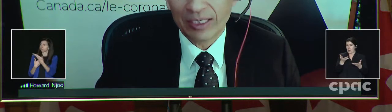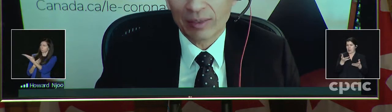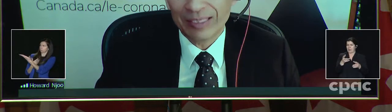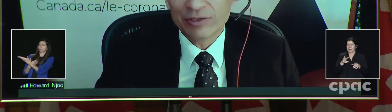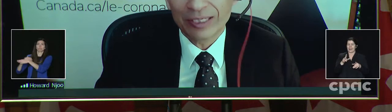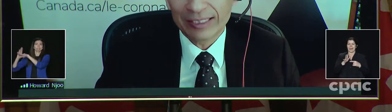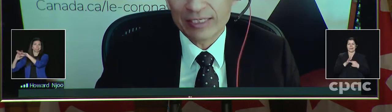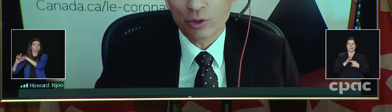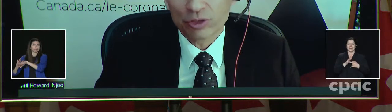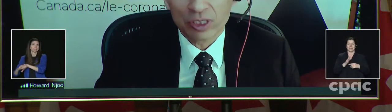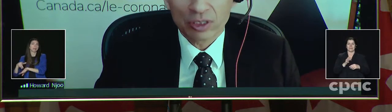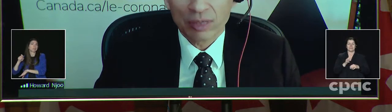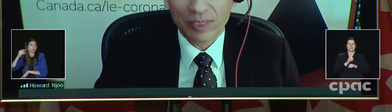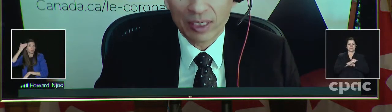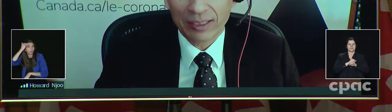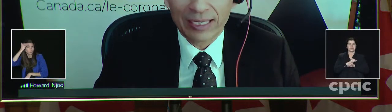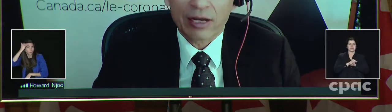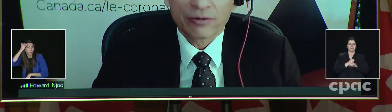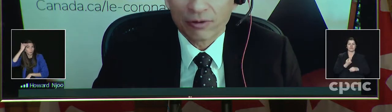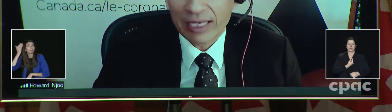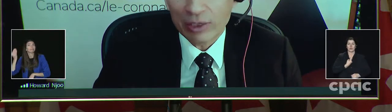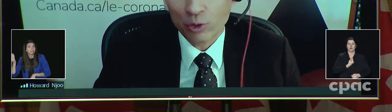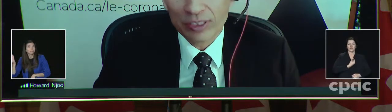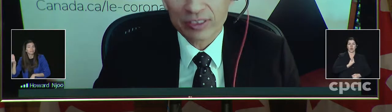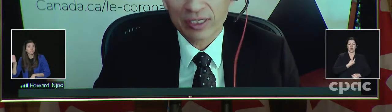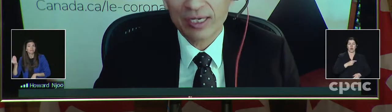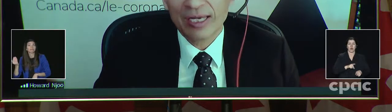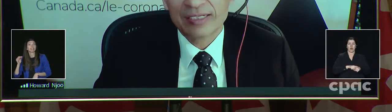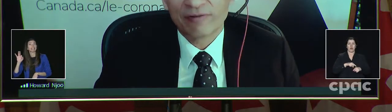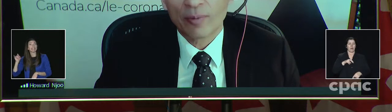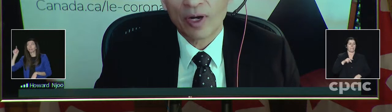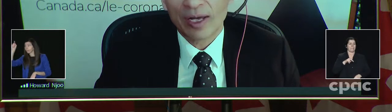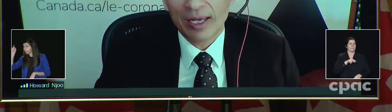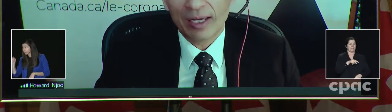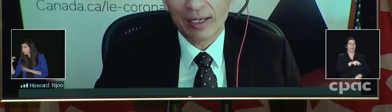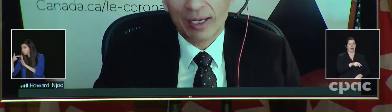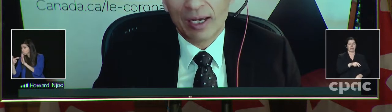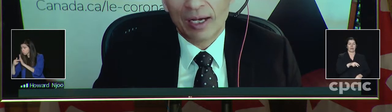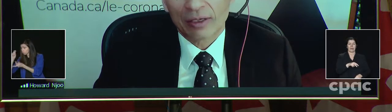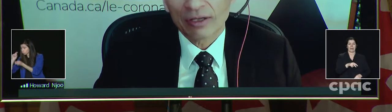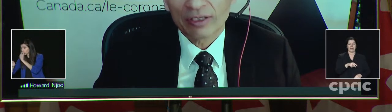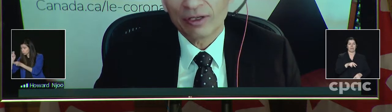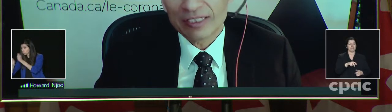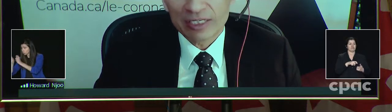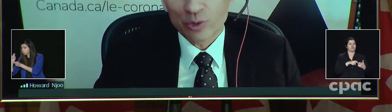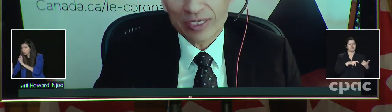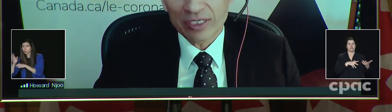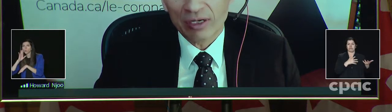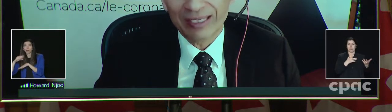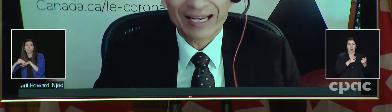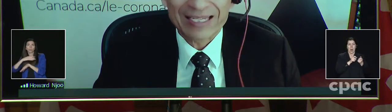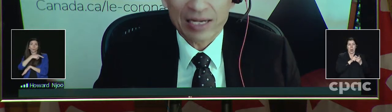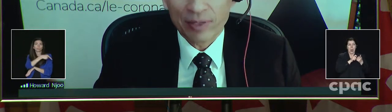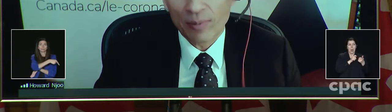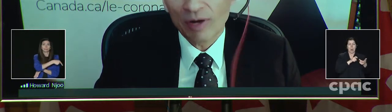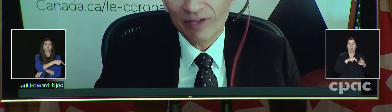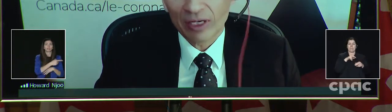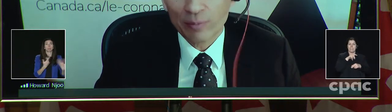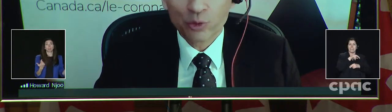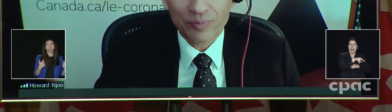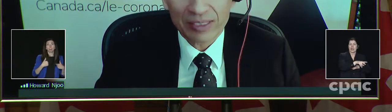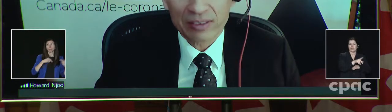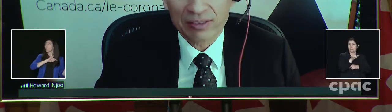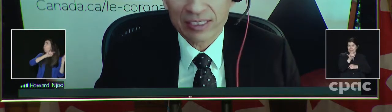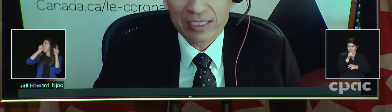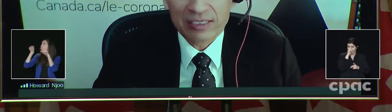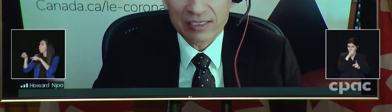comme isolées des autres, comme la randonnée, ou est-ce que c'est vraiment rentrer dans des situations, des rassemblements avec